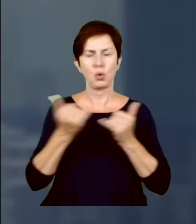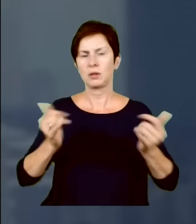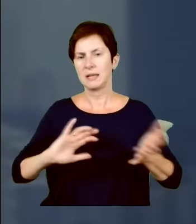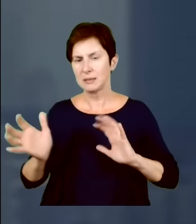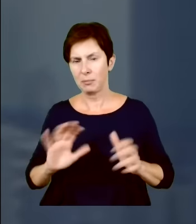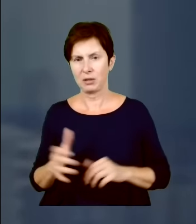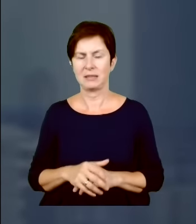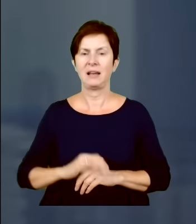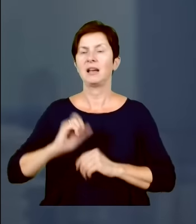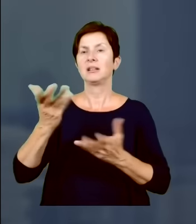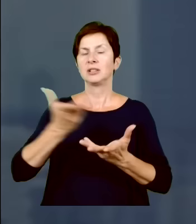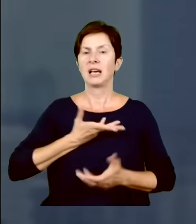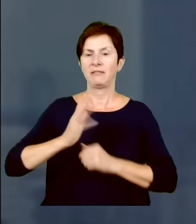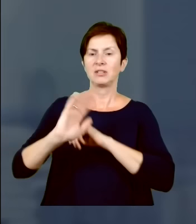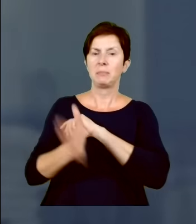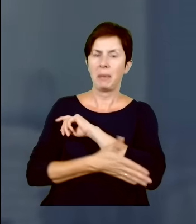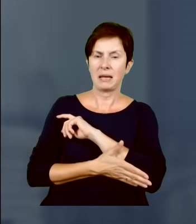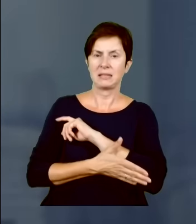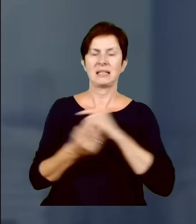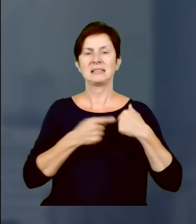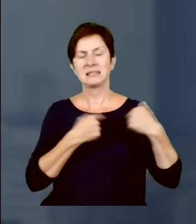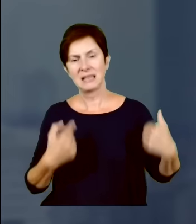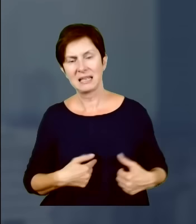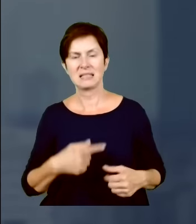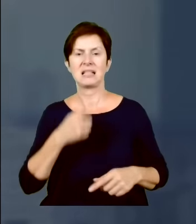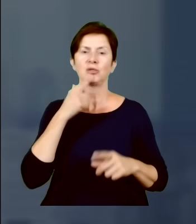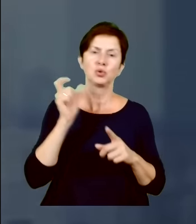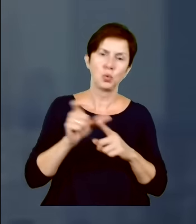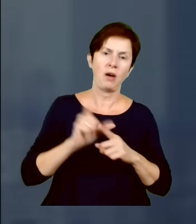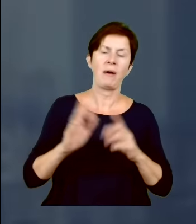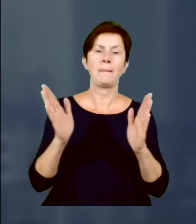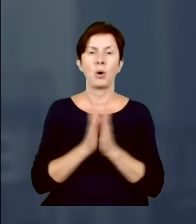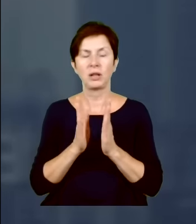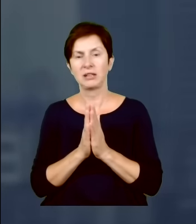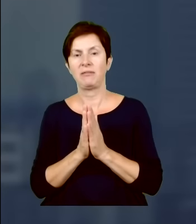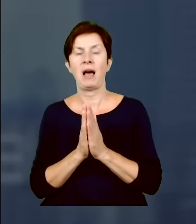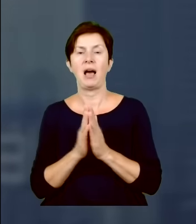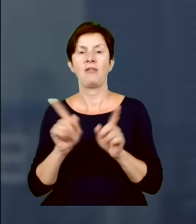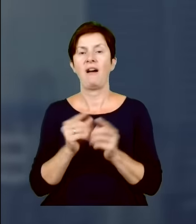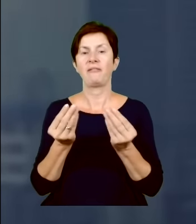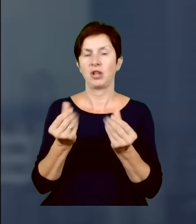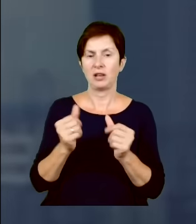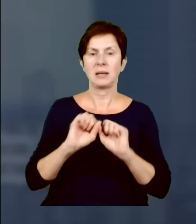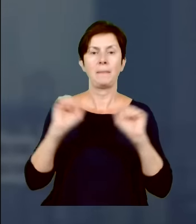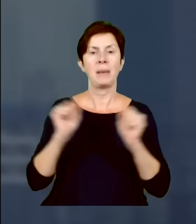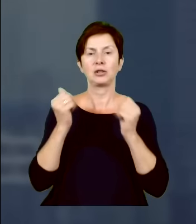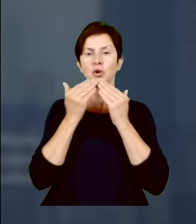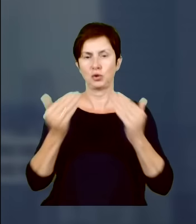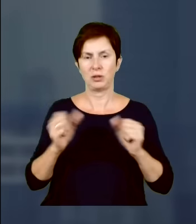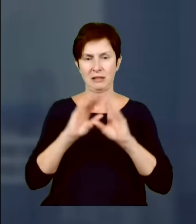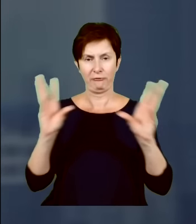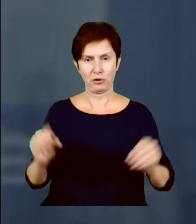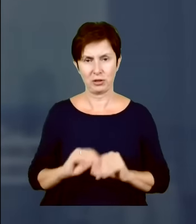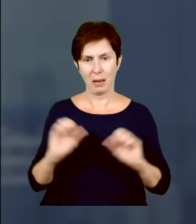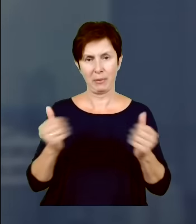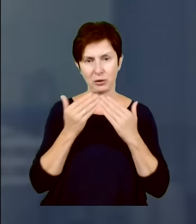to wsparcie serca słowne modlitwa i finansowe i dziękuję za każ Bardzo dziękujemy